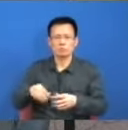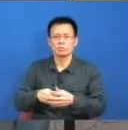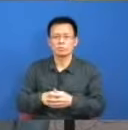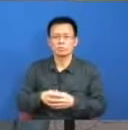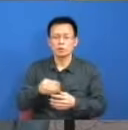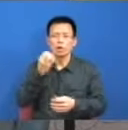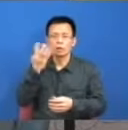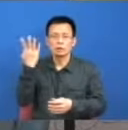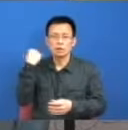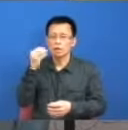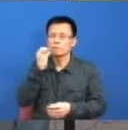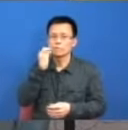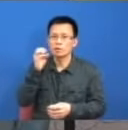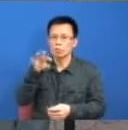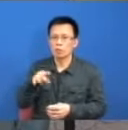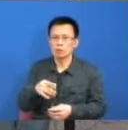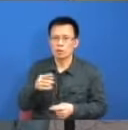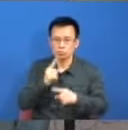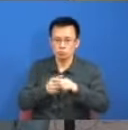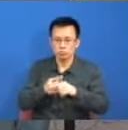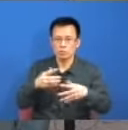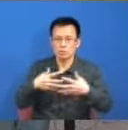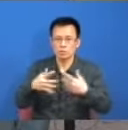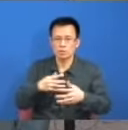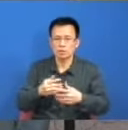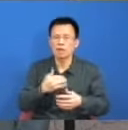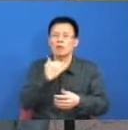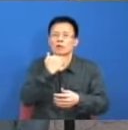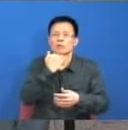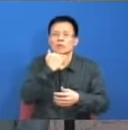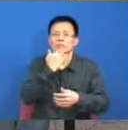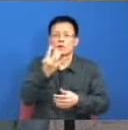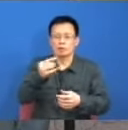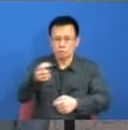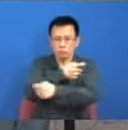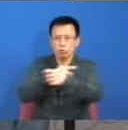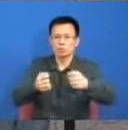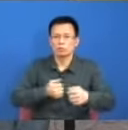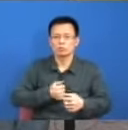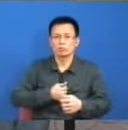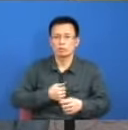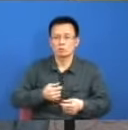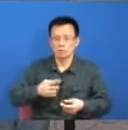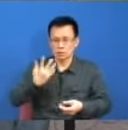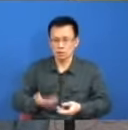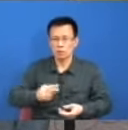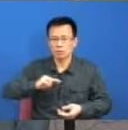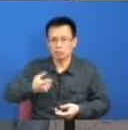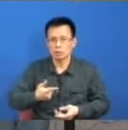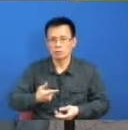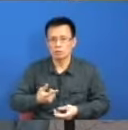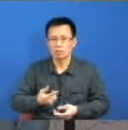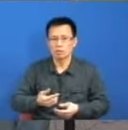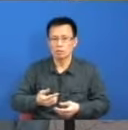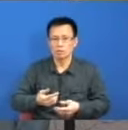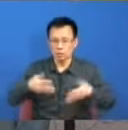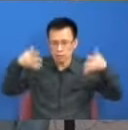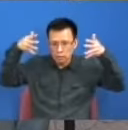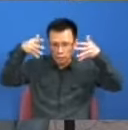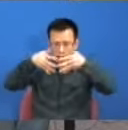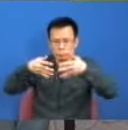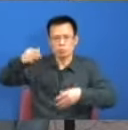威嗰度都有講嘅話，原本呢件事係反對個財嗰個財政預算案嘅嘛。而家變咗，我哋嘅焦點就集中於係嗰個警